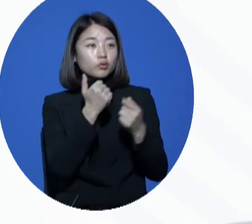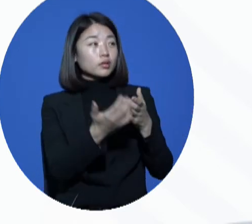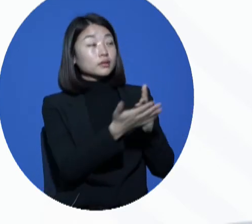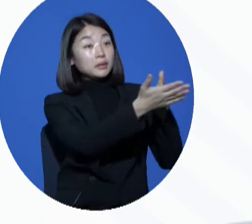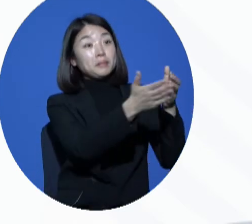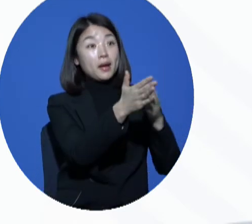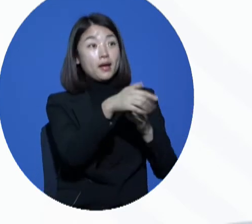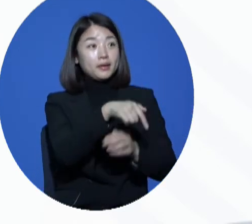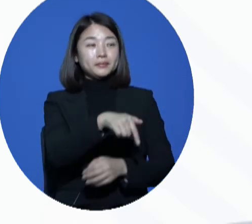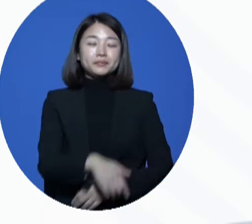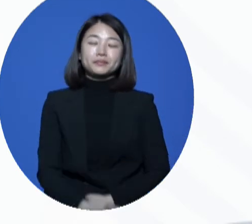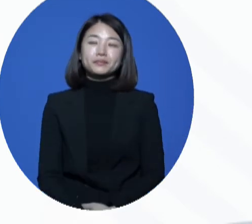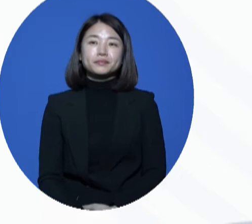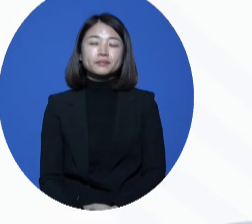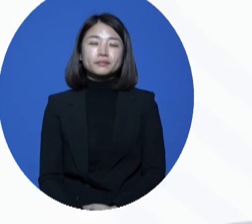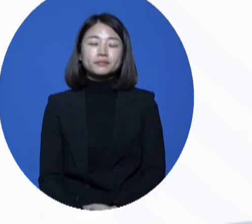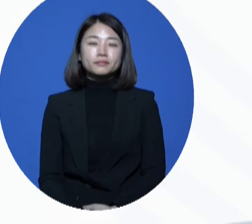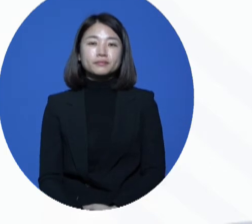이어져 왔고요.